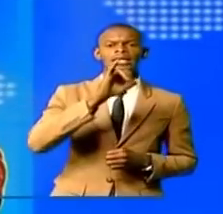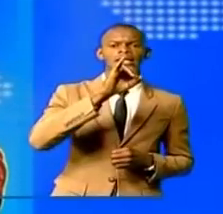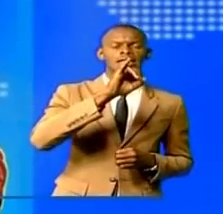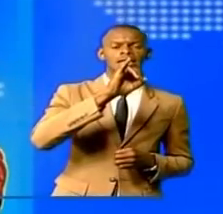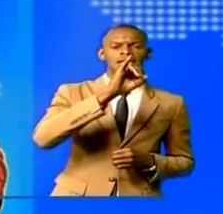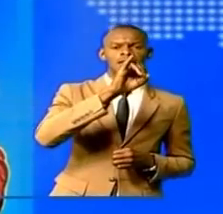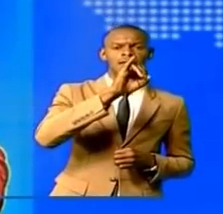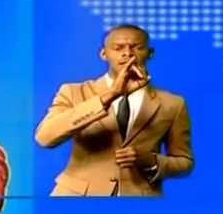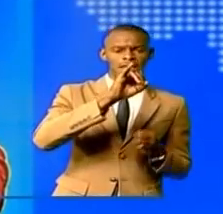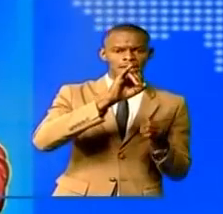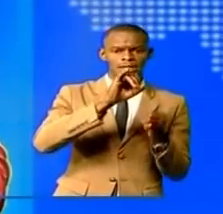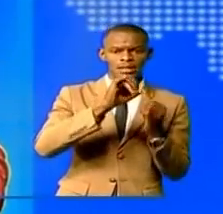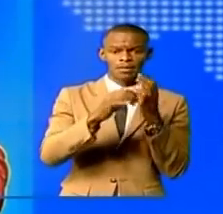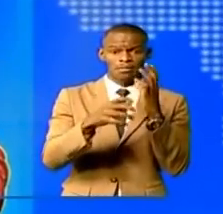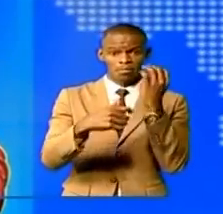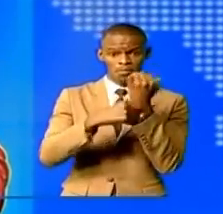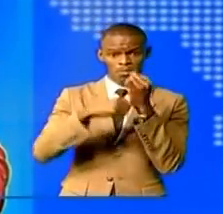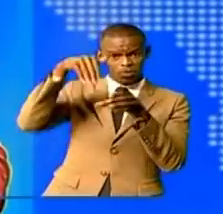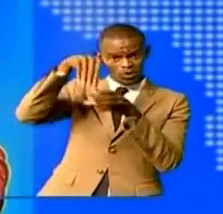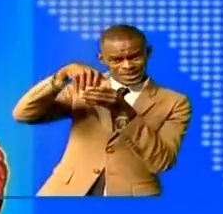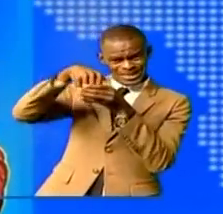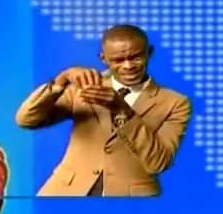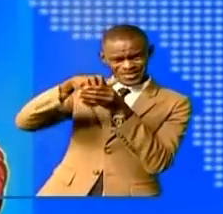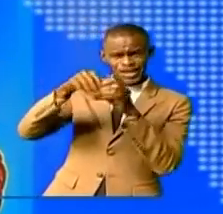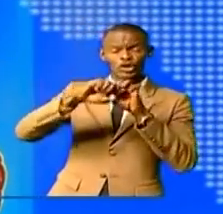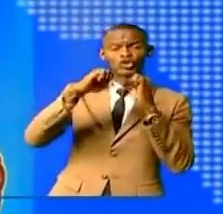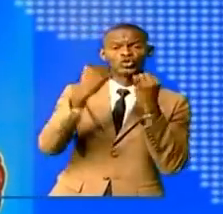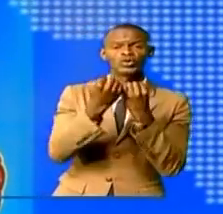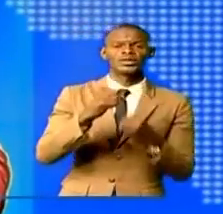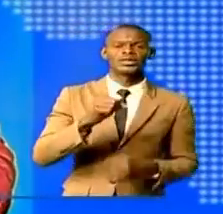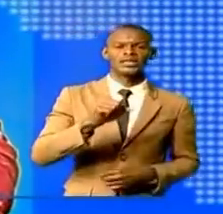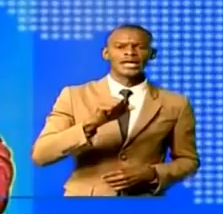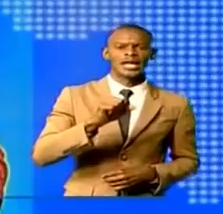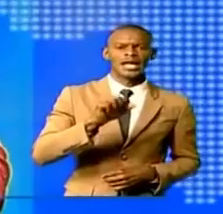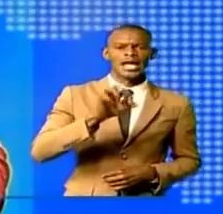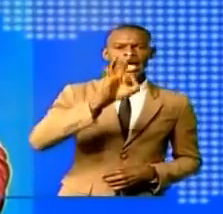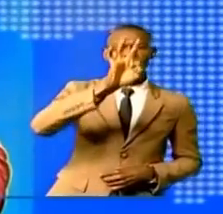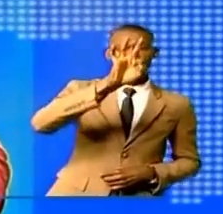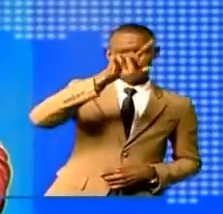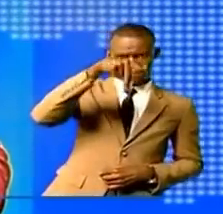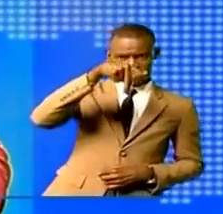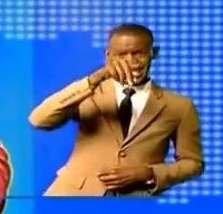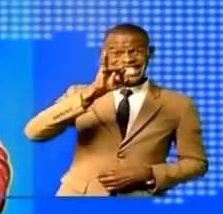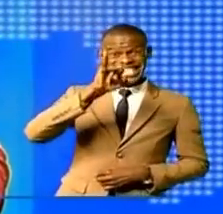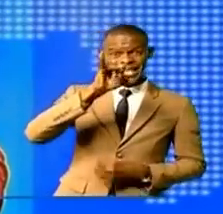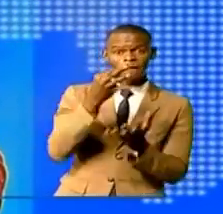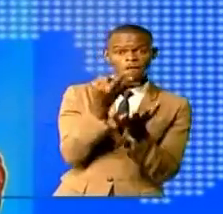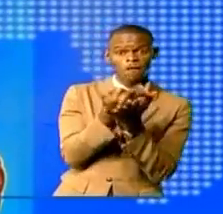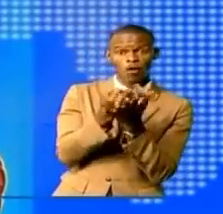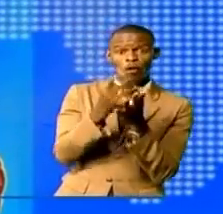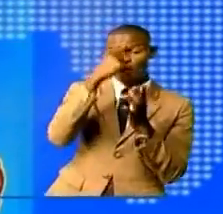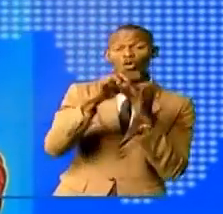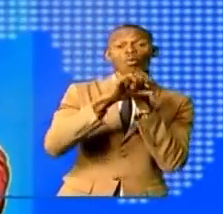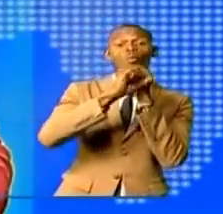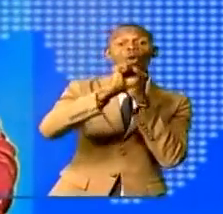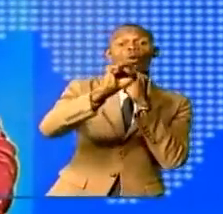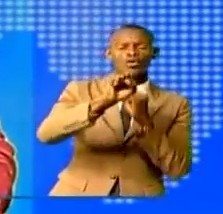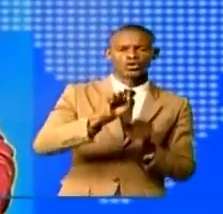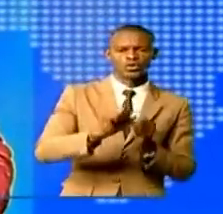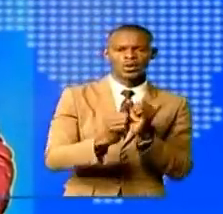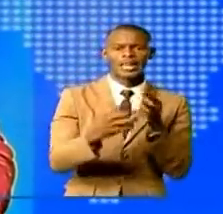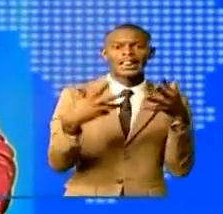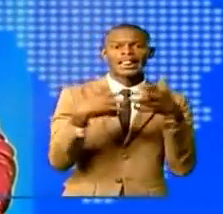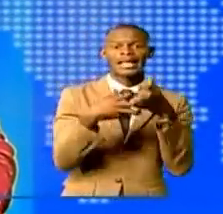à l'intention du personnel du Fonds de promotion de l'industrie, une formation qui a porté sur le système comptable OADA. Un reportage